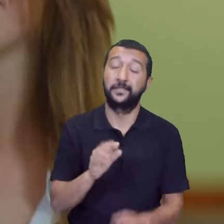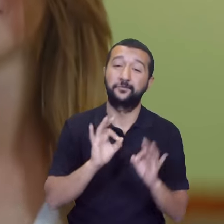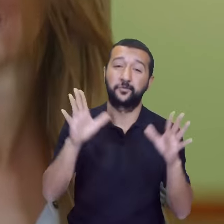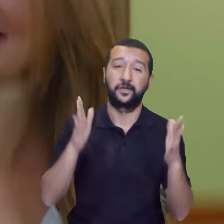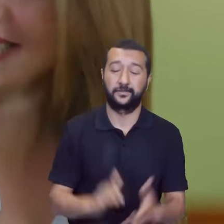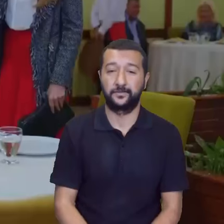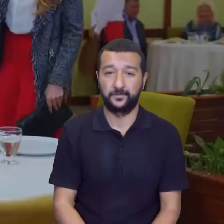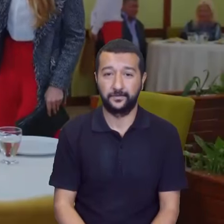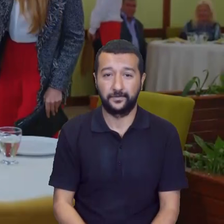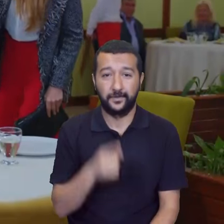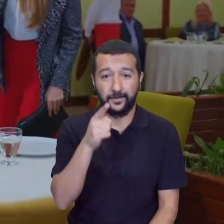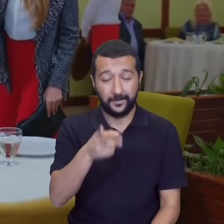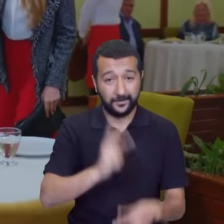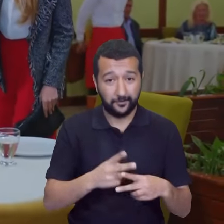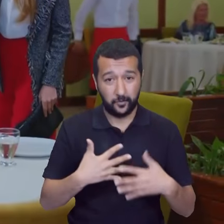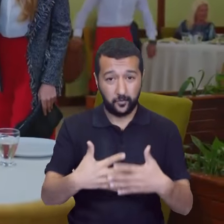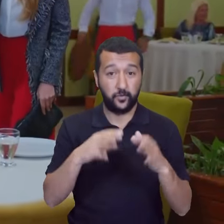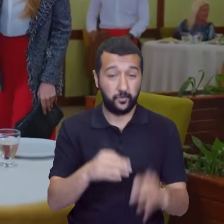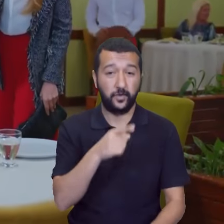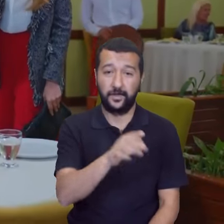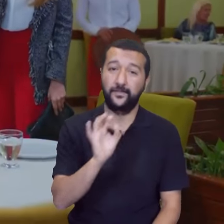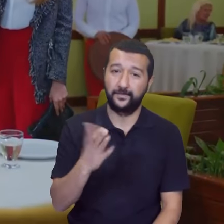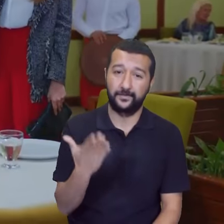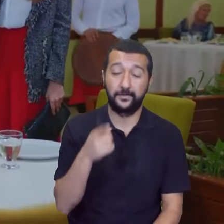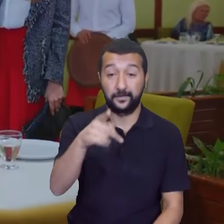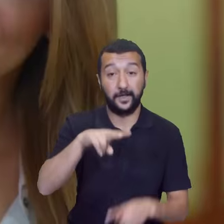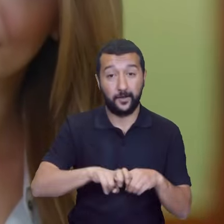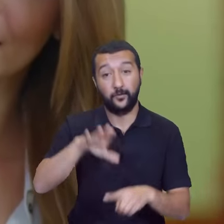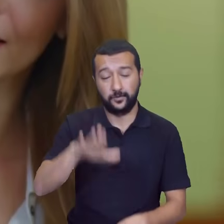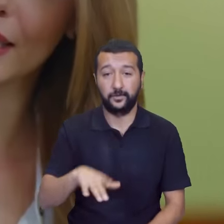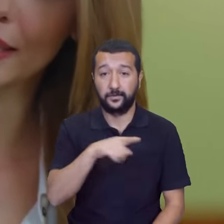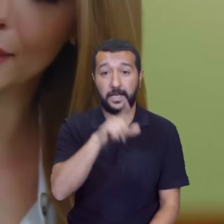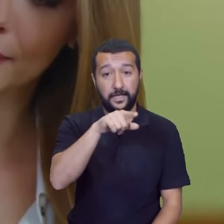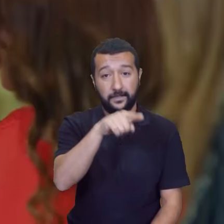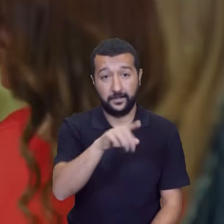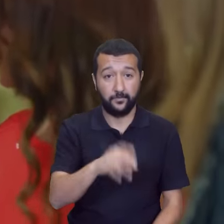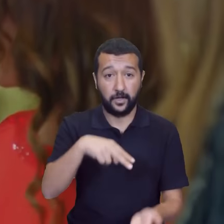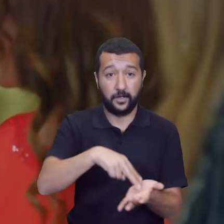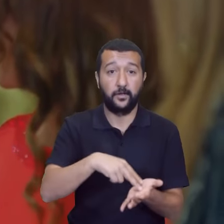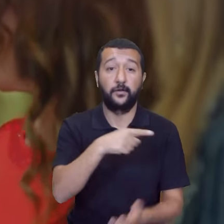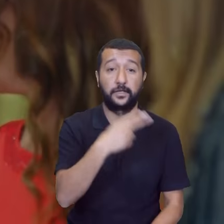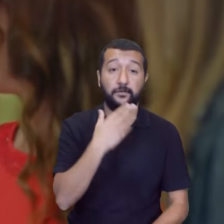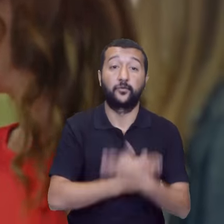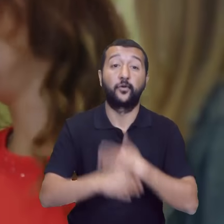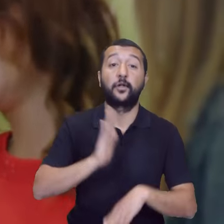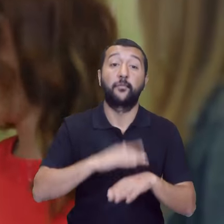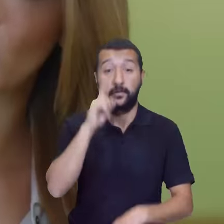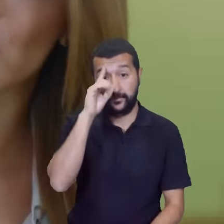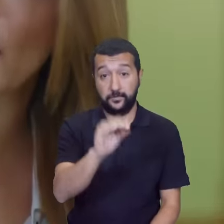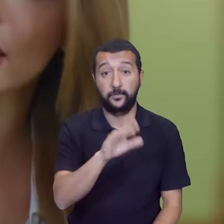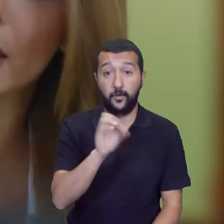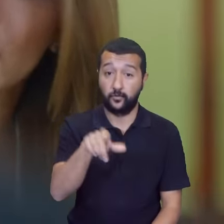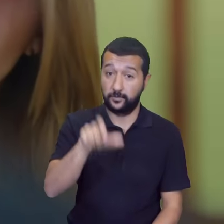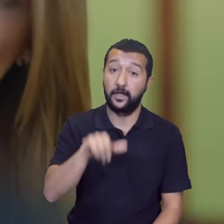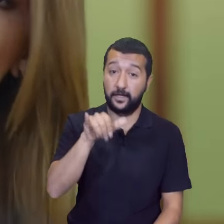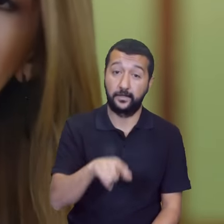Bayıldım. Ay ne kadar çabuk büyümüş böyle. Evet, bayağı. Hadi oturalım. Leyla, böyle ayakta durup kızılmıyorum ama bak külahları değişeceğiz ha.